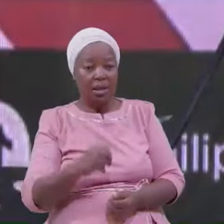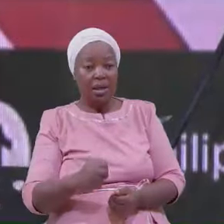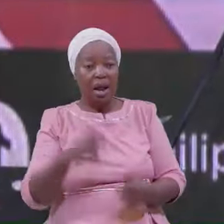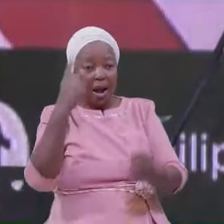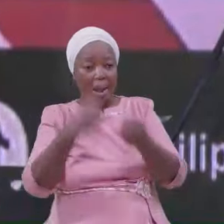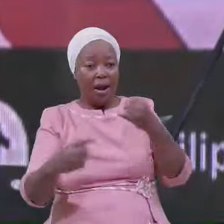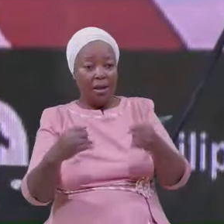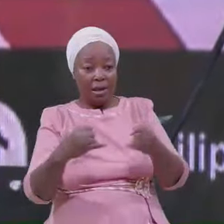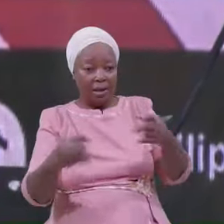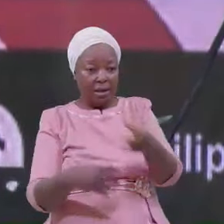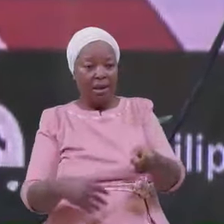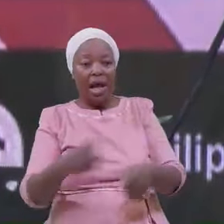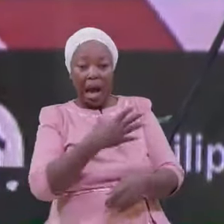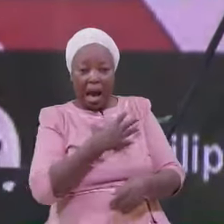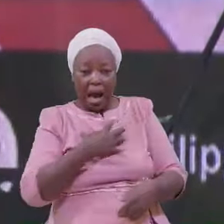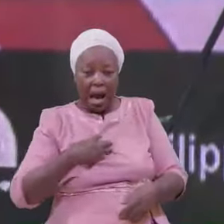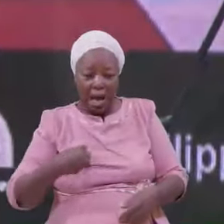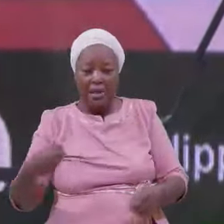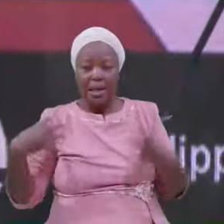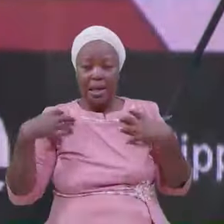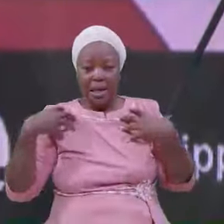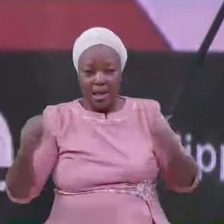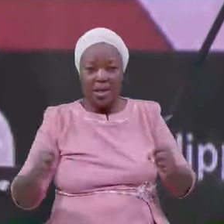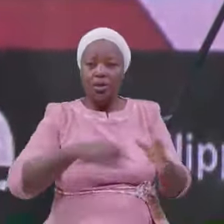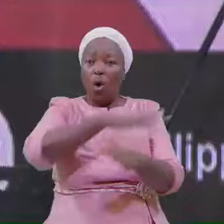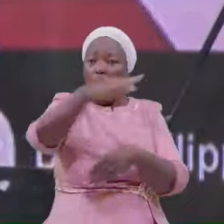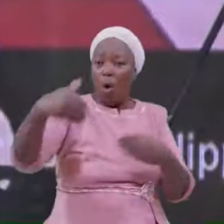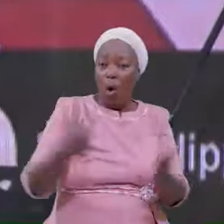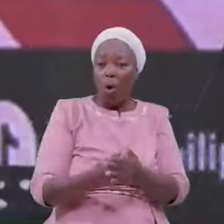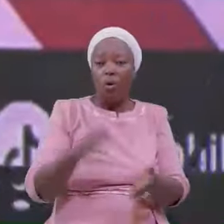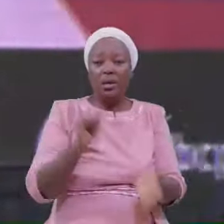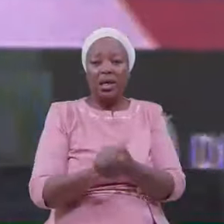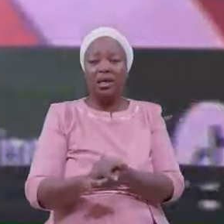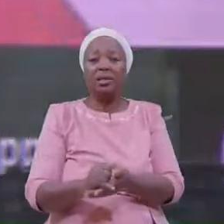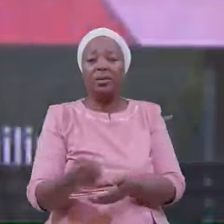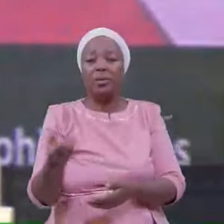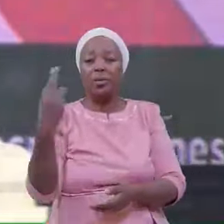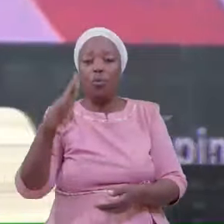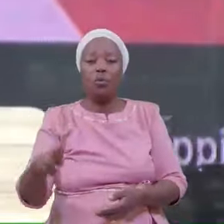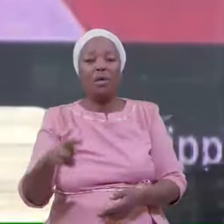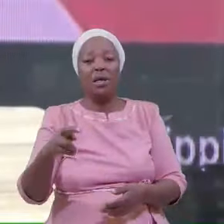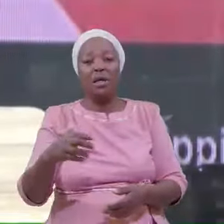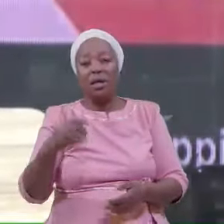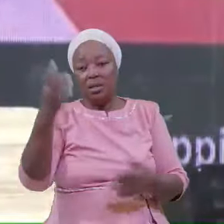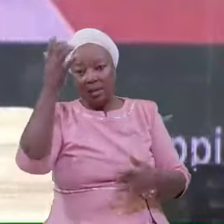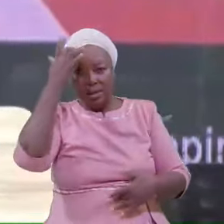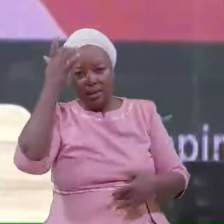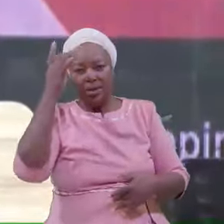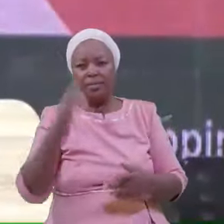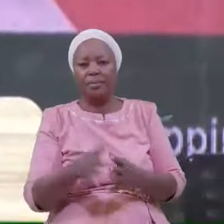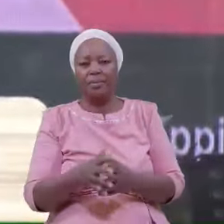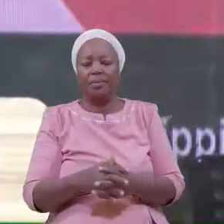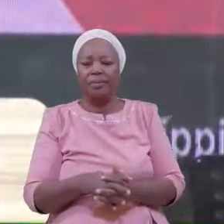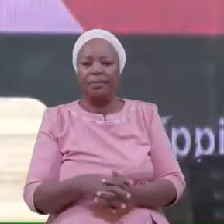ang huling bahagi. All that was sick. At tignan ninyo, pinagaling ng Panginoon